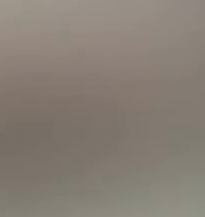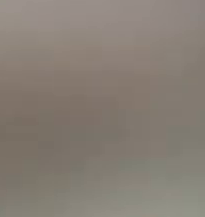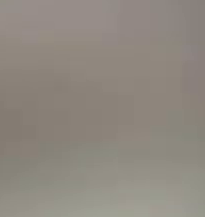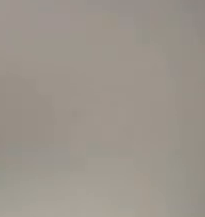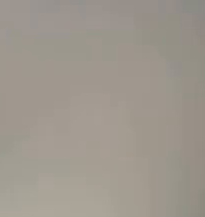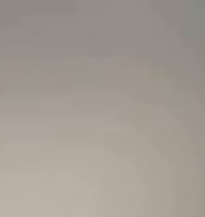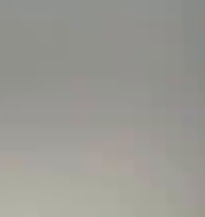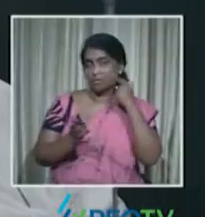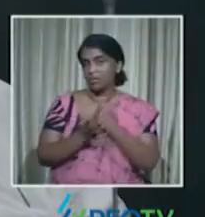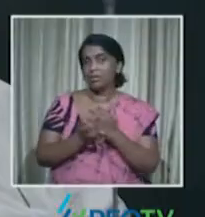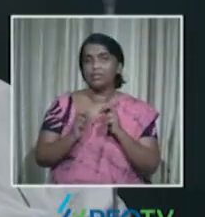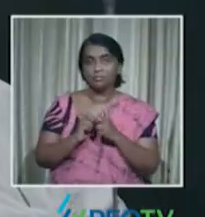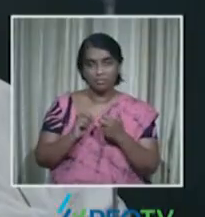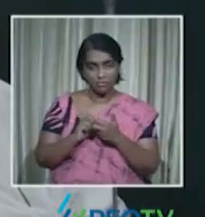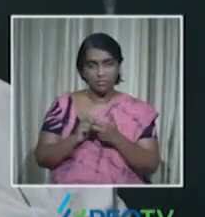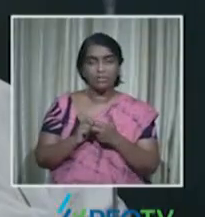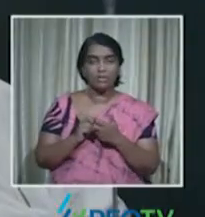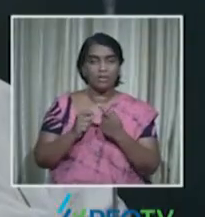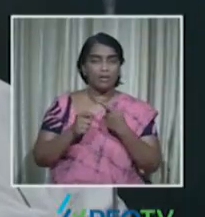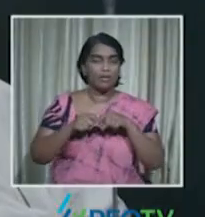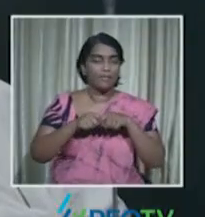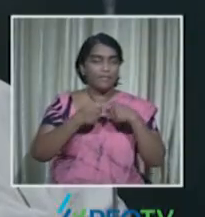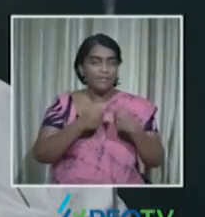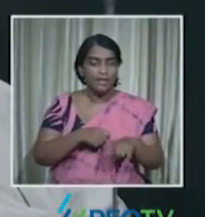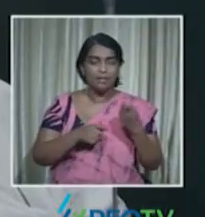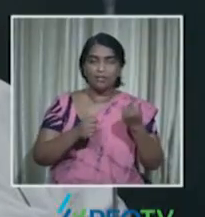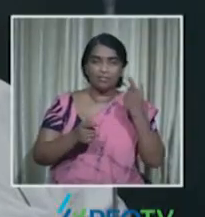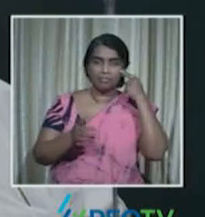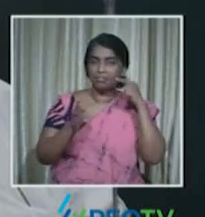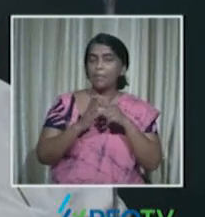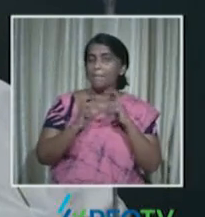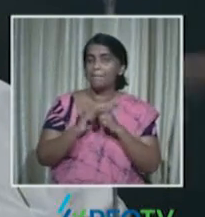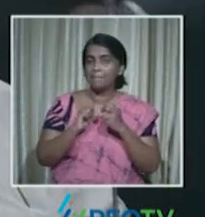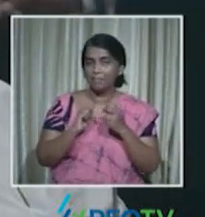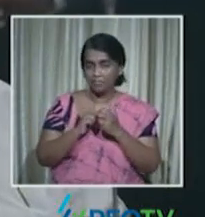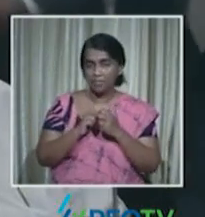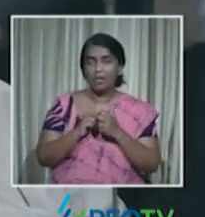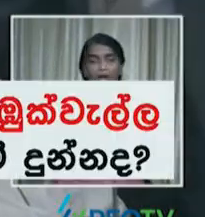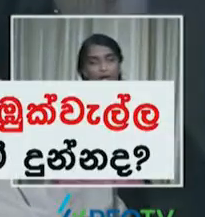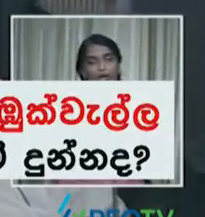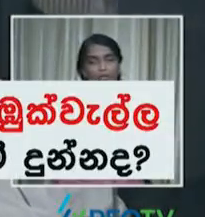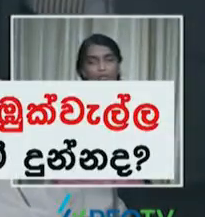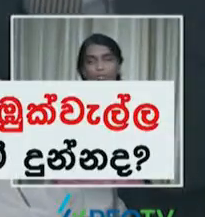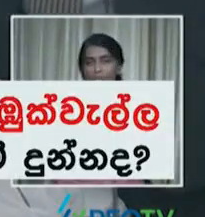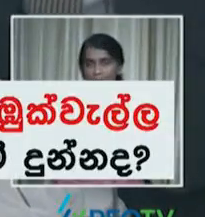ගෙවුන් ශේෂයේ පිළිබඳ අර්බුදයක් පිළිබඳව දශක ගණනාවක්